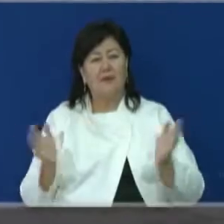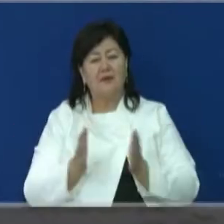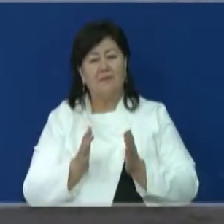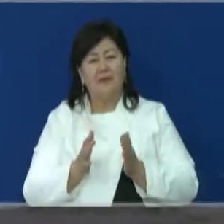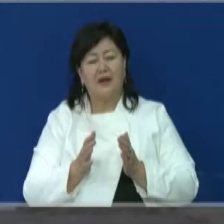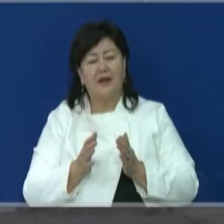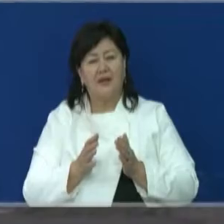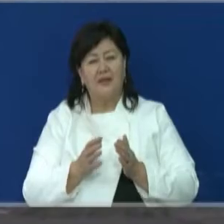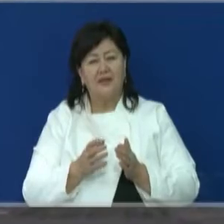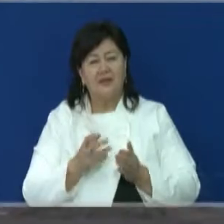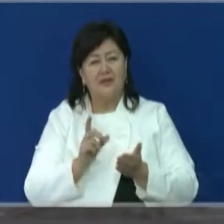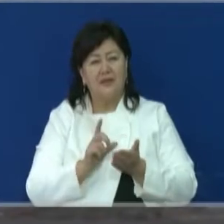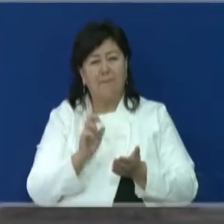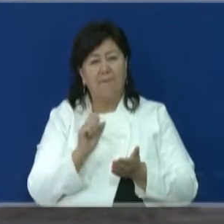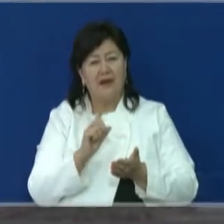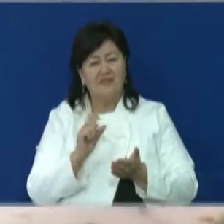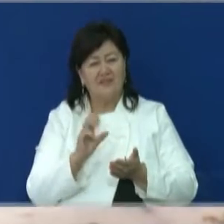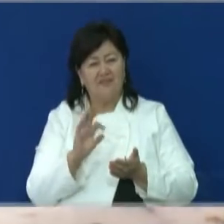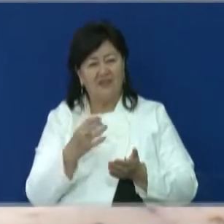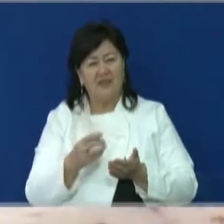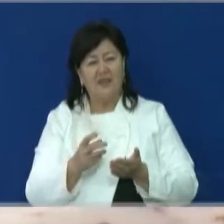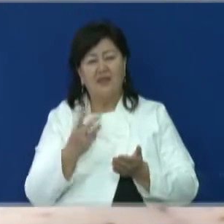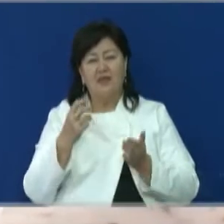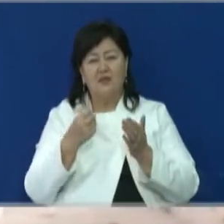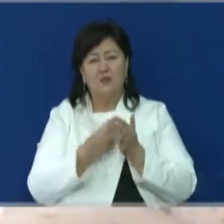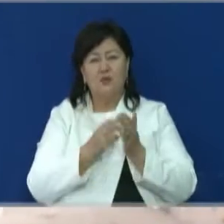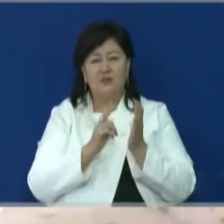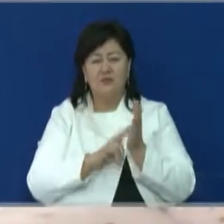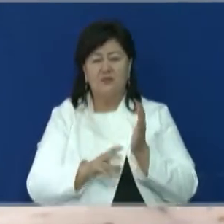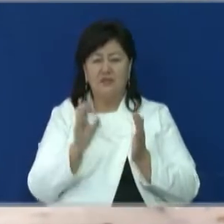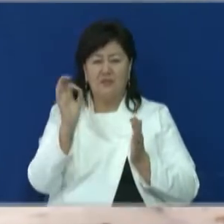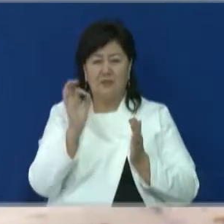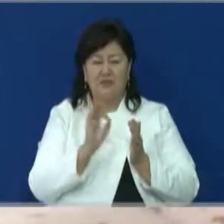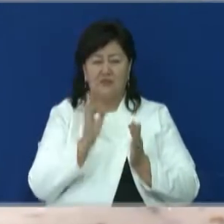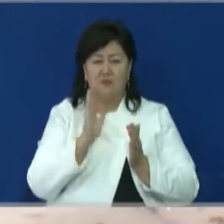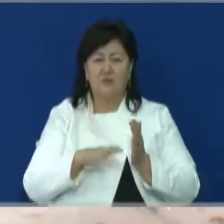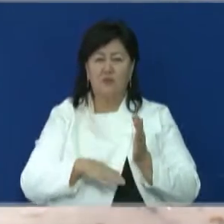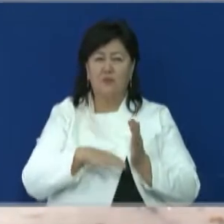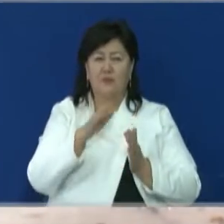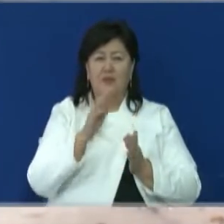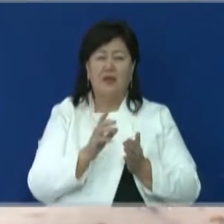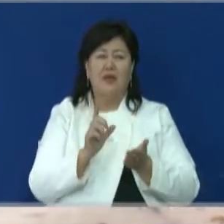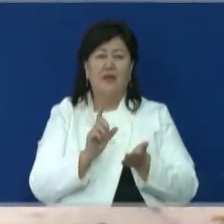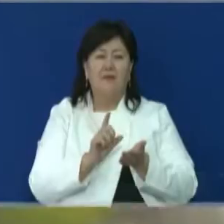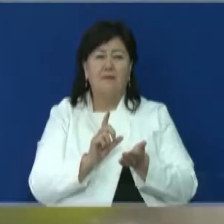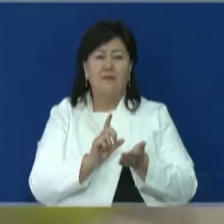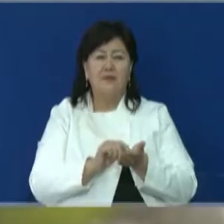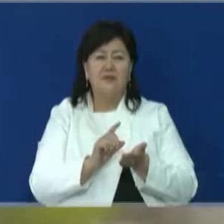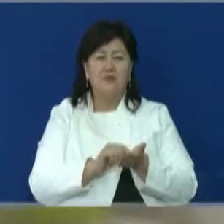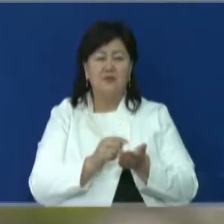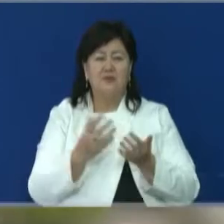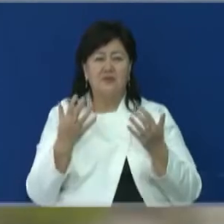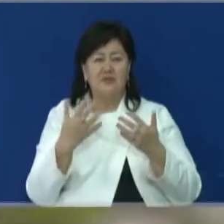төменгі күнкөріс деңгейінен 54%-дан 70%-ға дейін көтеріледі. Осы кезеңде базалық зейнетақы мөлшері орта